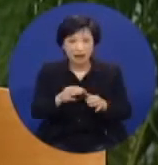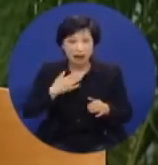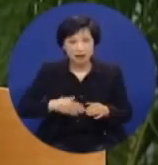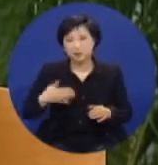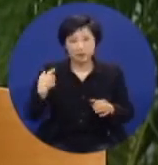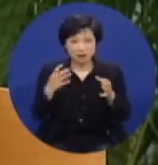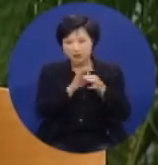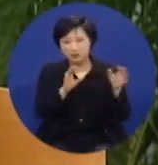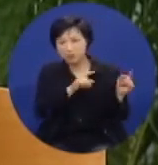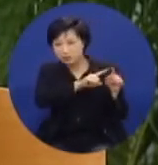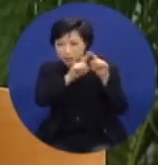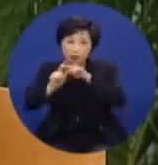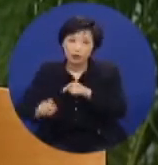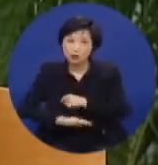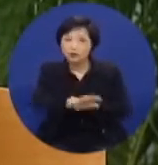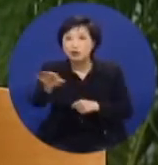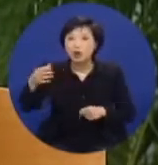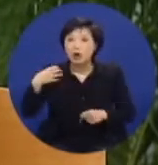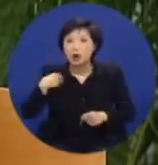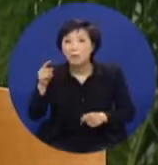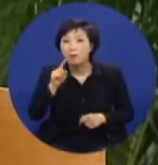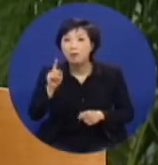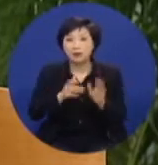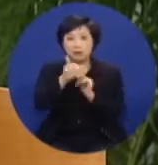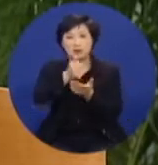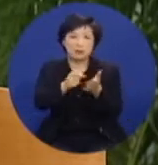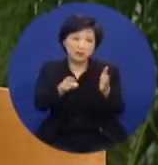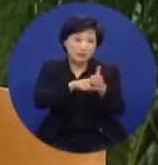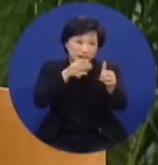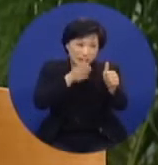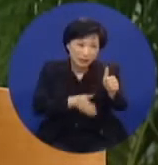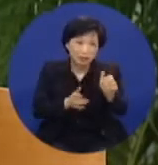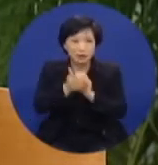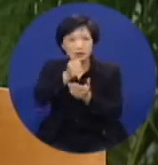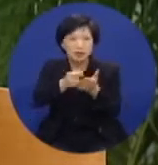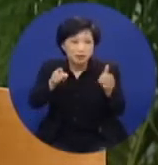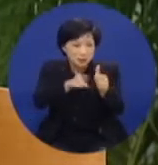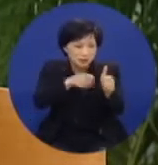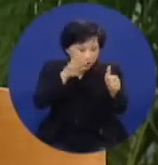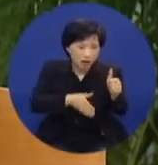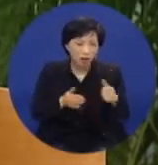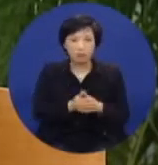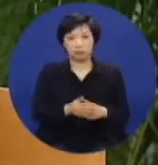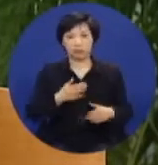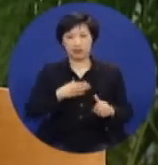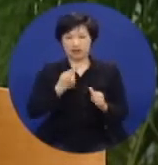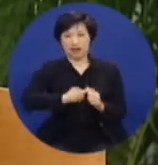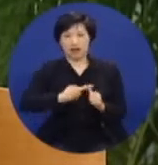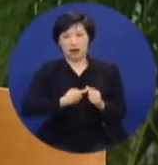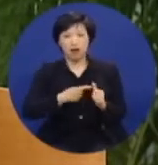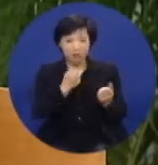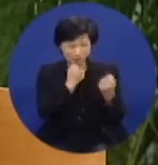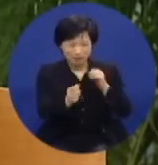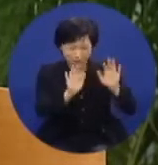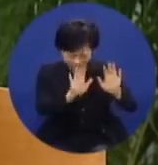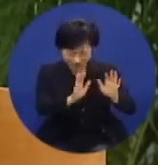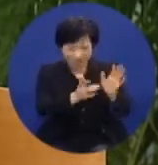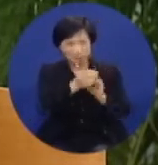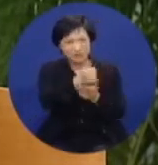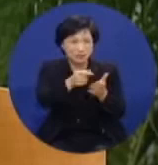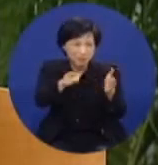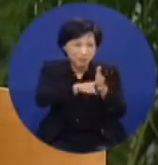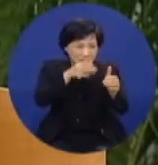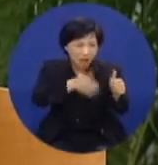u6 예수 믿으세요 요걸 부 보도 예수 매트 세요 10월